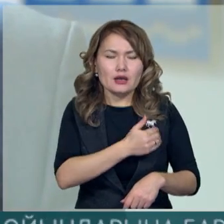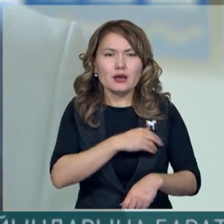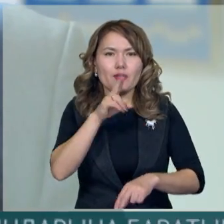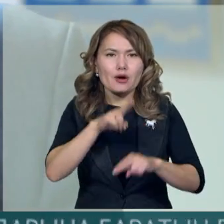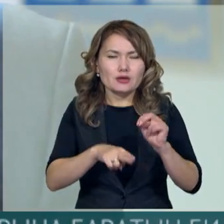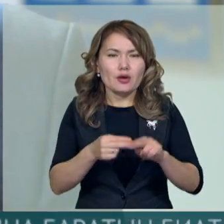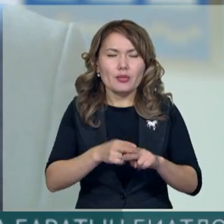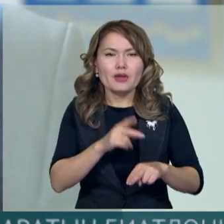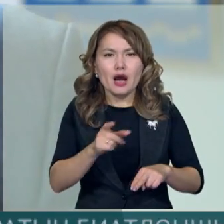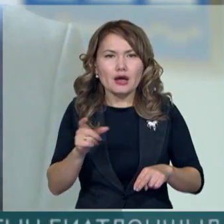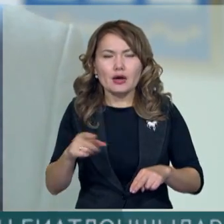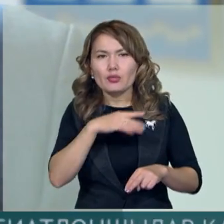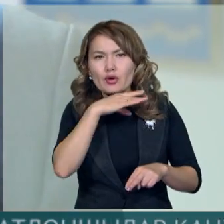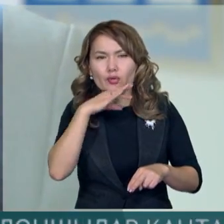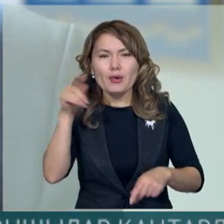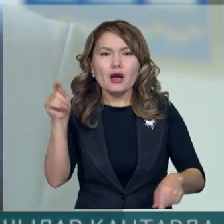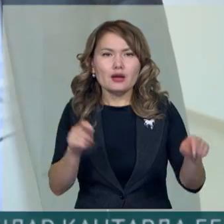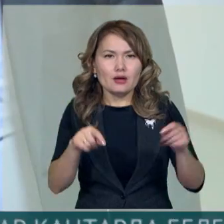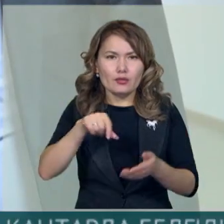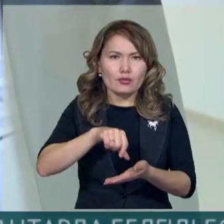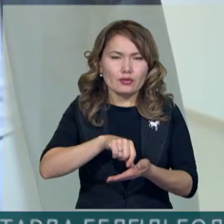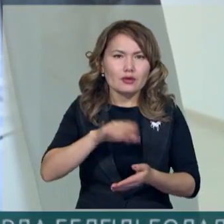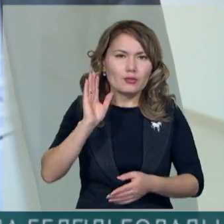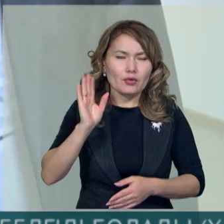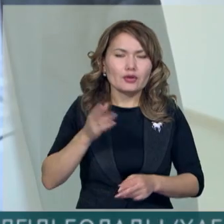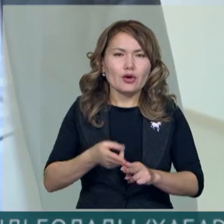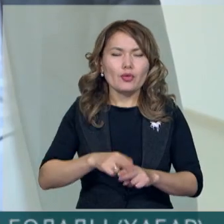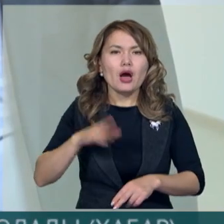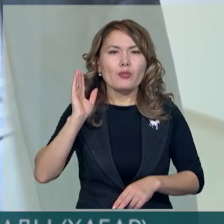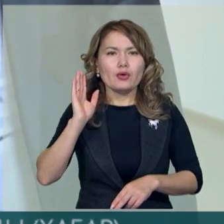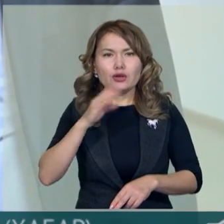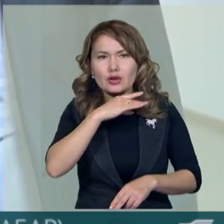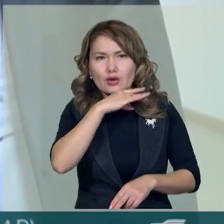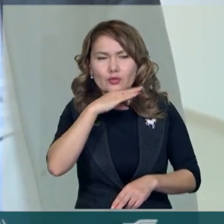адамдардың саны көбейеді, ол жерге қызығушылар көп болады. Сондықтан ол әлдағы уақытта да әлі дамитын болады.